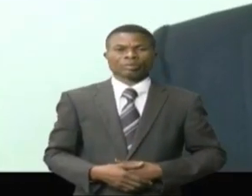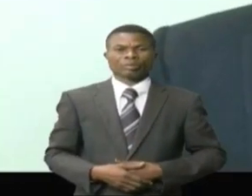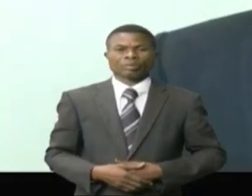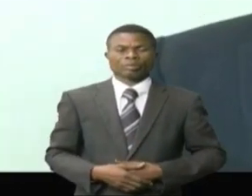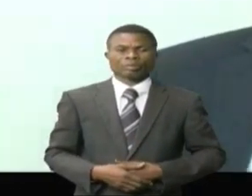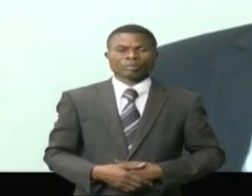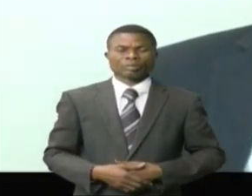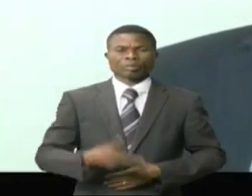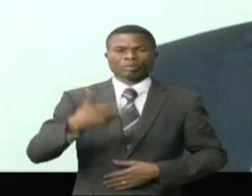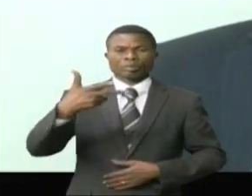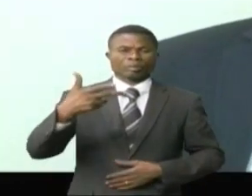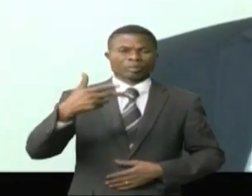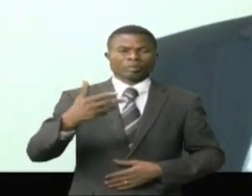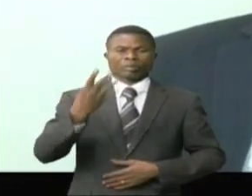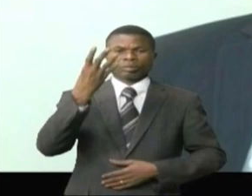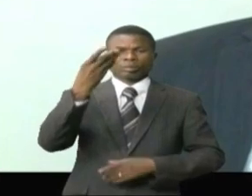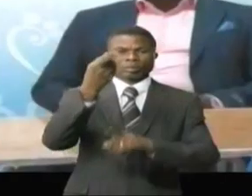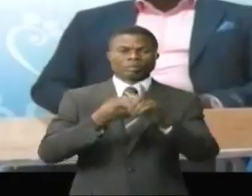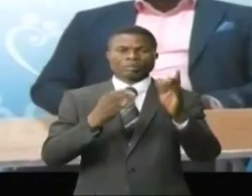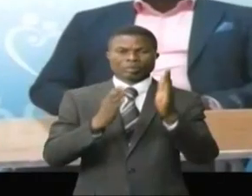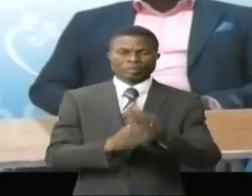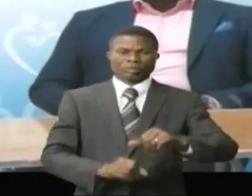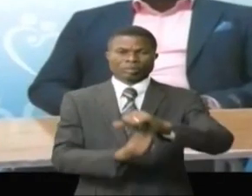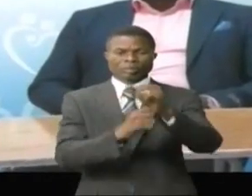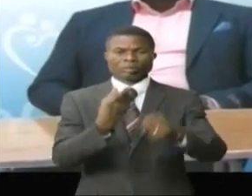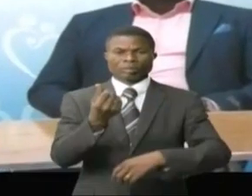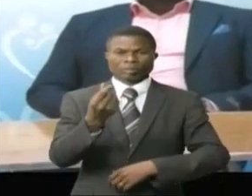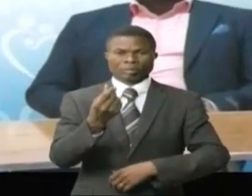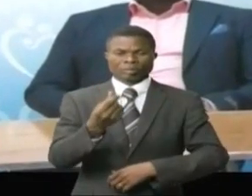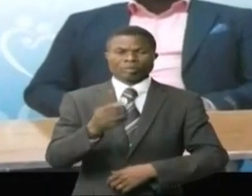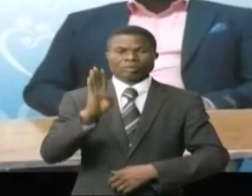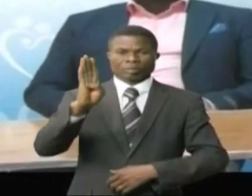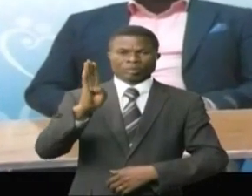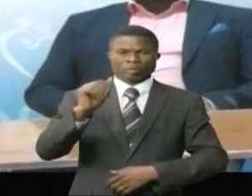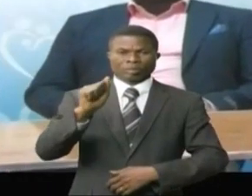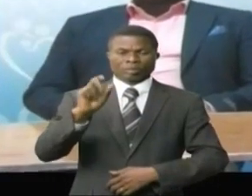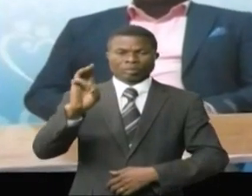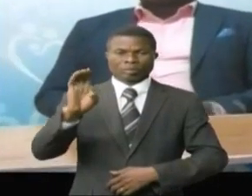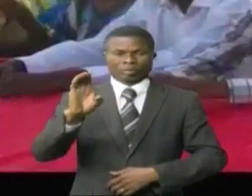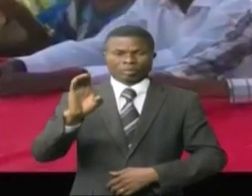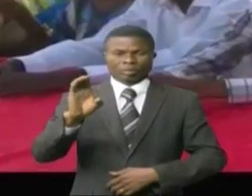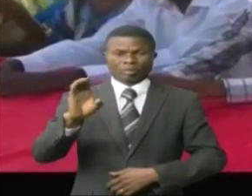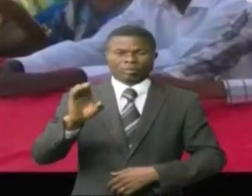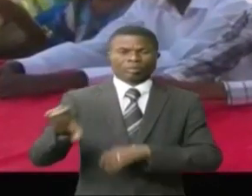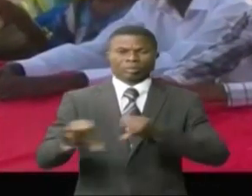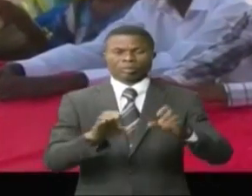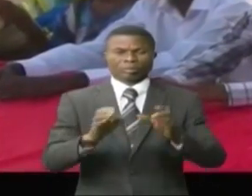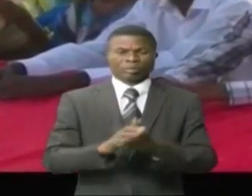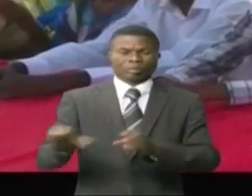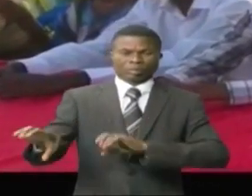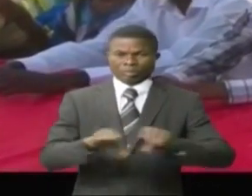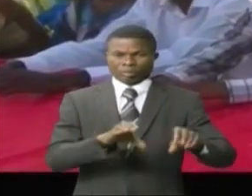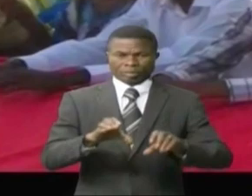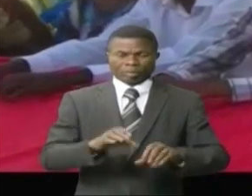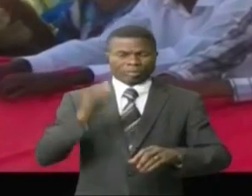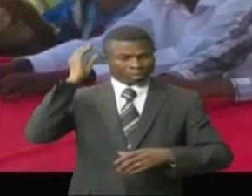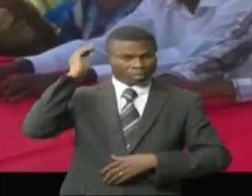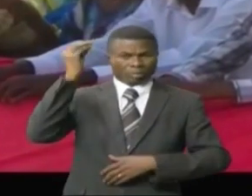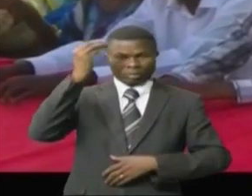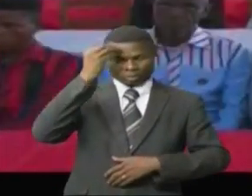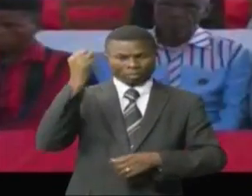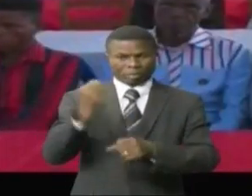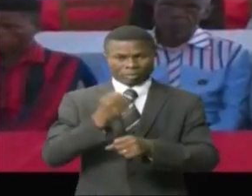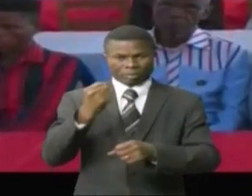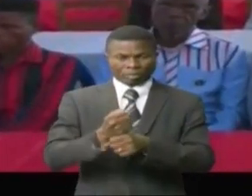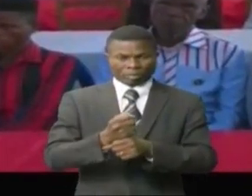a organisé mercredi 4 octobre, avec l'appui financier des BEA, Break Food Action, la cérémonie de reconnaissance du